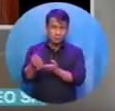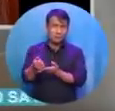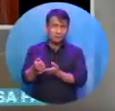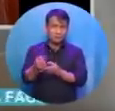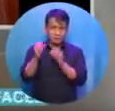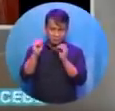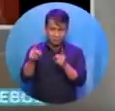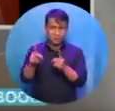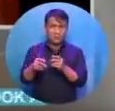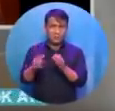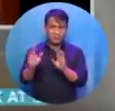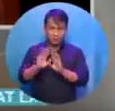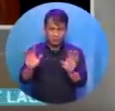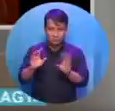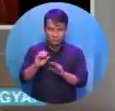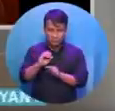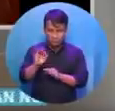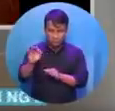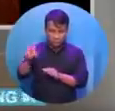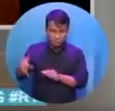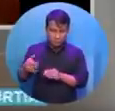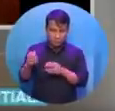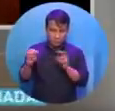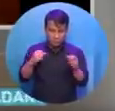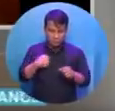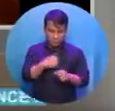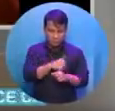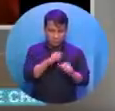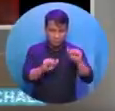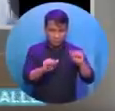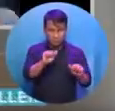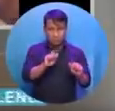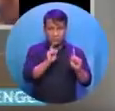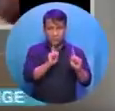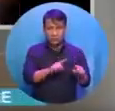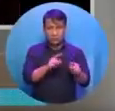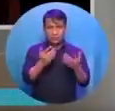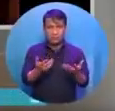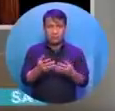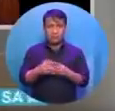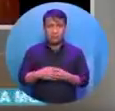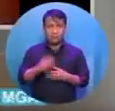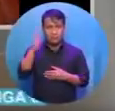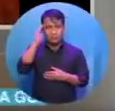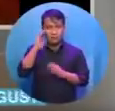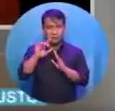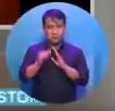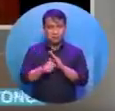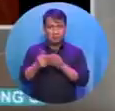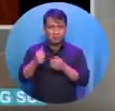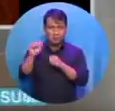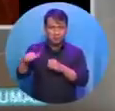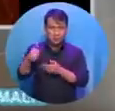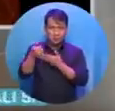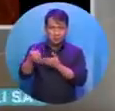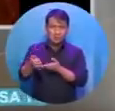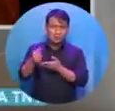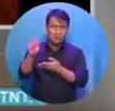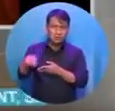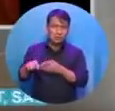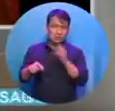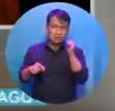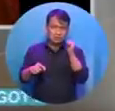ko sa'yo, okay? Huwag mo ibabang telepono. Kayo po igagawa ng assessment ng reporter namin para alamin kung ano talaga yung mga tulong na dapat ibigay sa inyo.